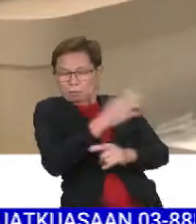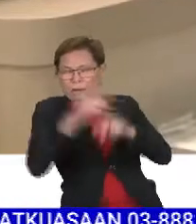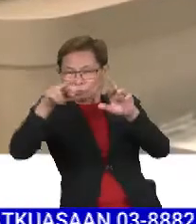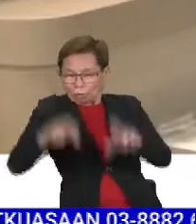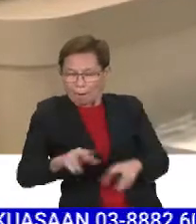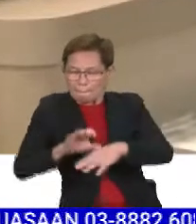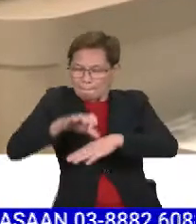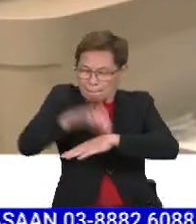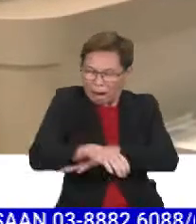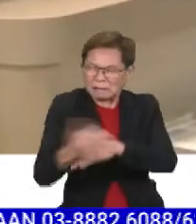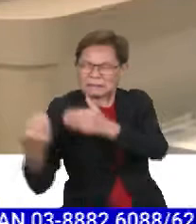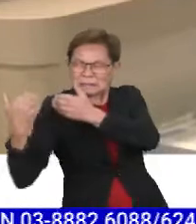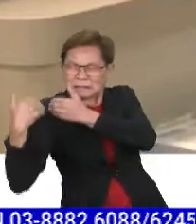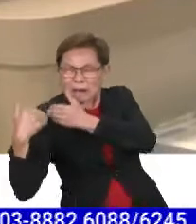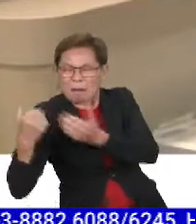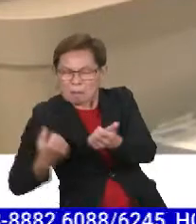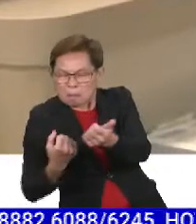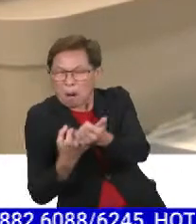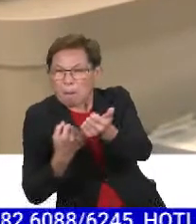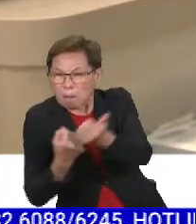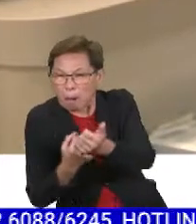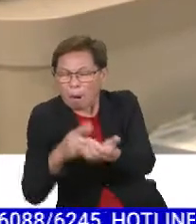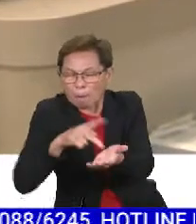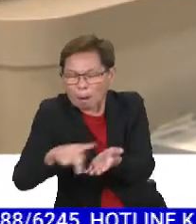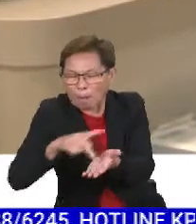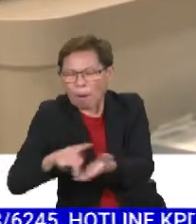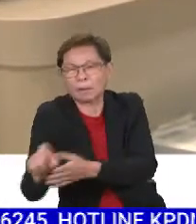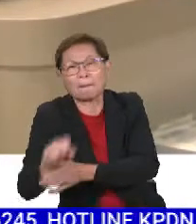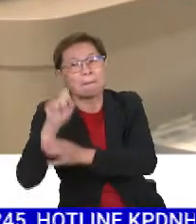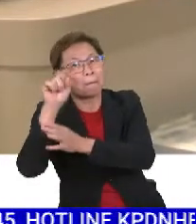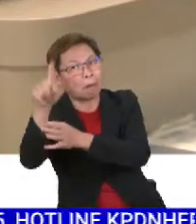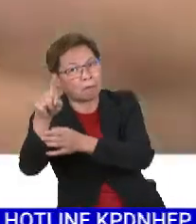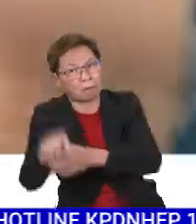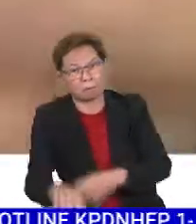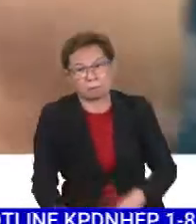rakyat terpaksa menanggung kos pembiayaan yang tinggi.